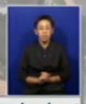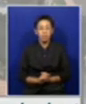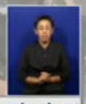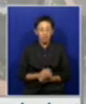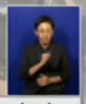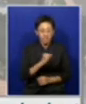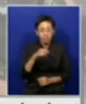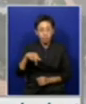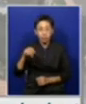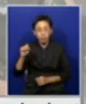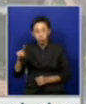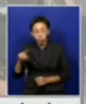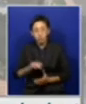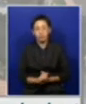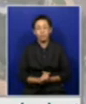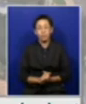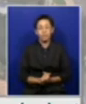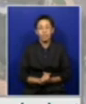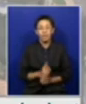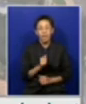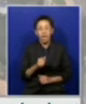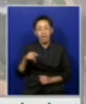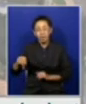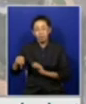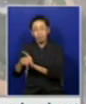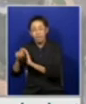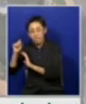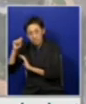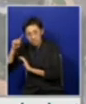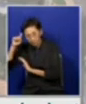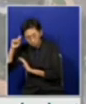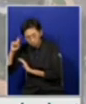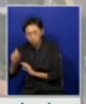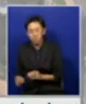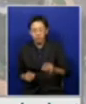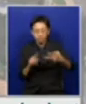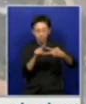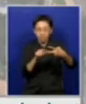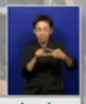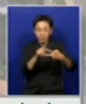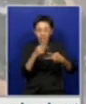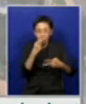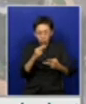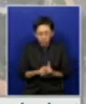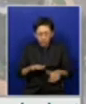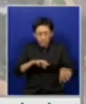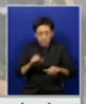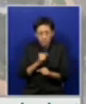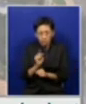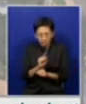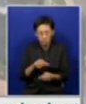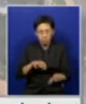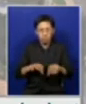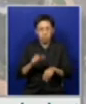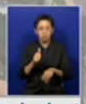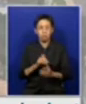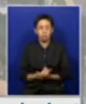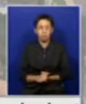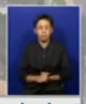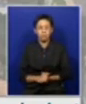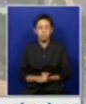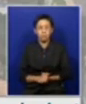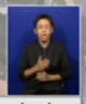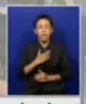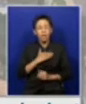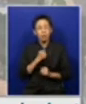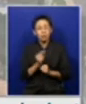กร์วันขี้แจกอังคารพฤหัสเสาร์นี่คือความแตกต่างว่าการจัดการที่ดีนะครับเราจะท